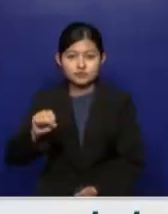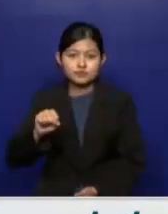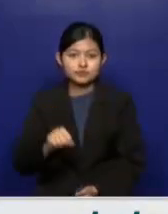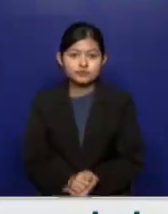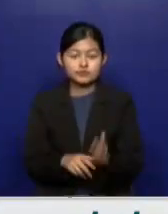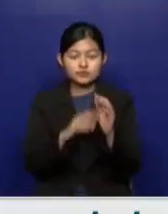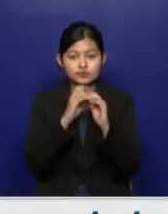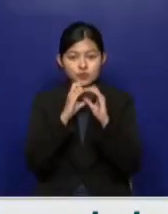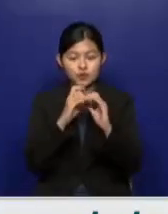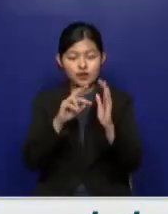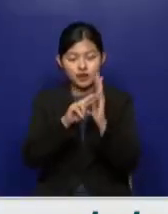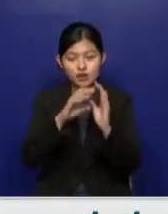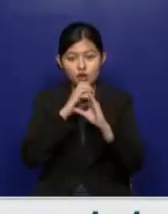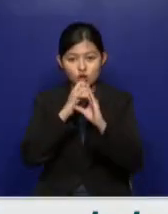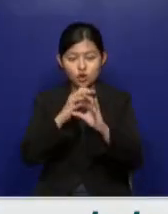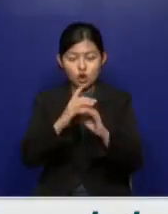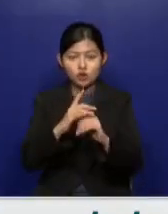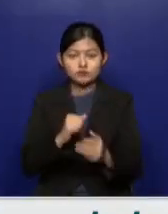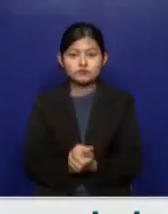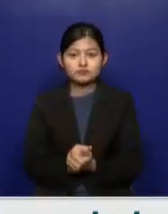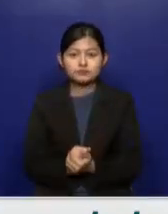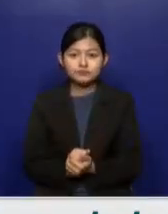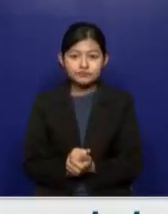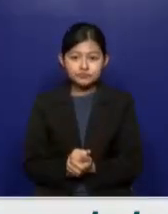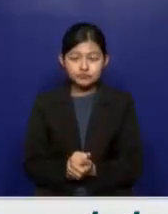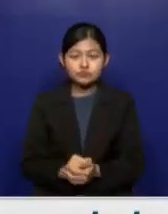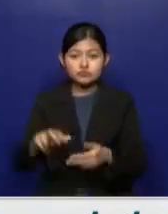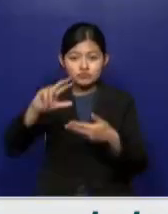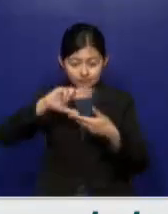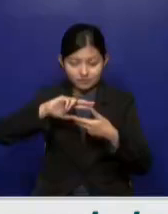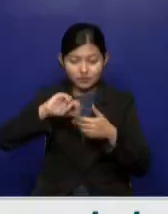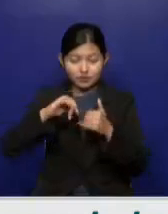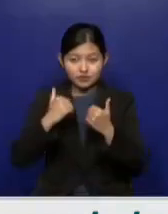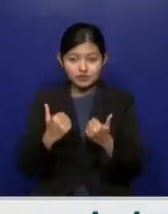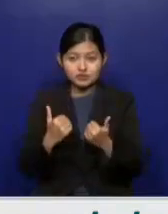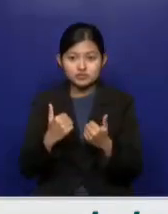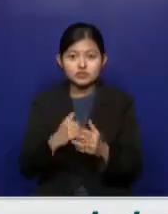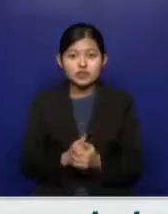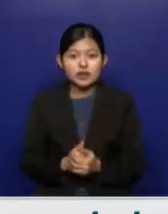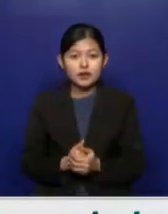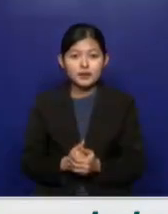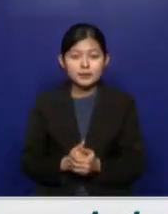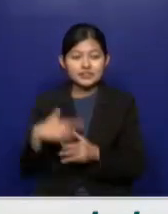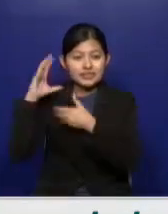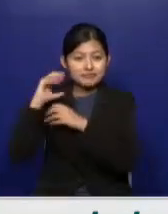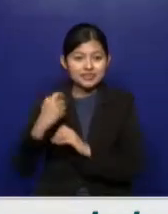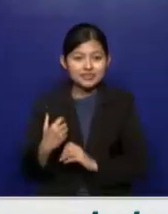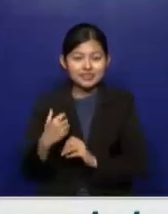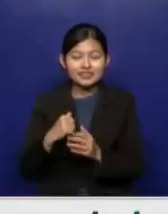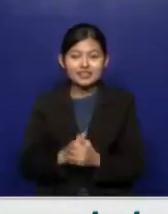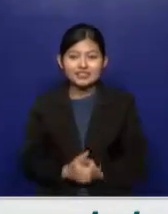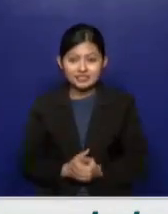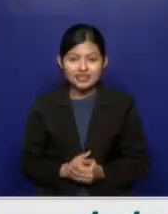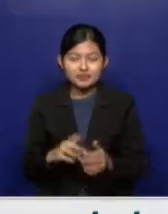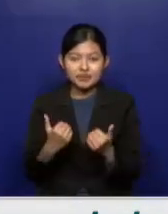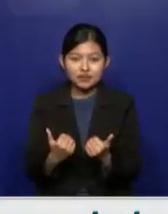ยองพรรคประชาธิปัตย์กับผมขออภิปรายแปรยติปรับลดงบประมาณรายจ่ายงบกล